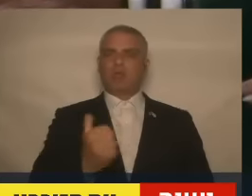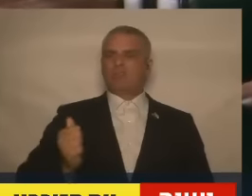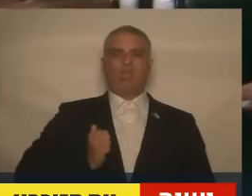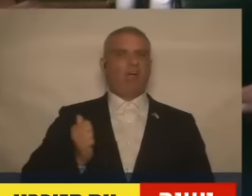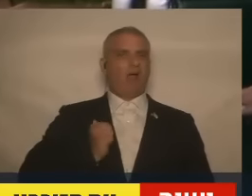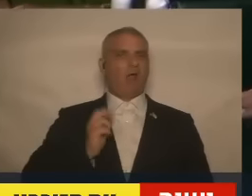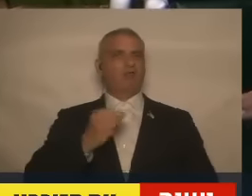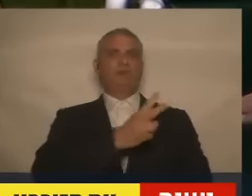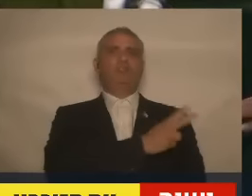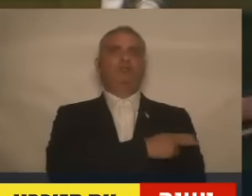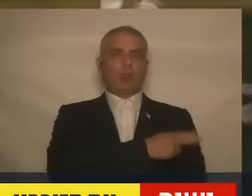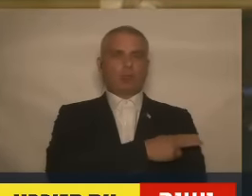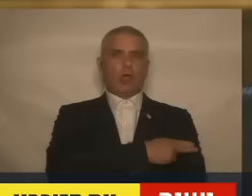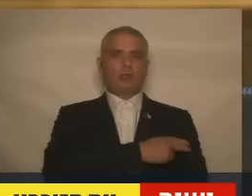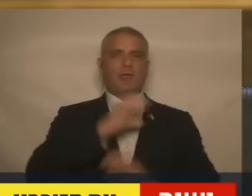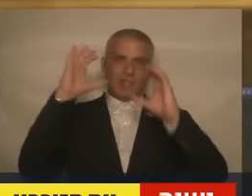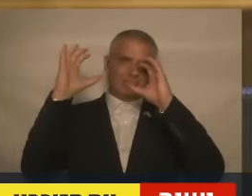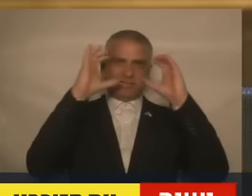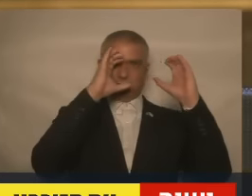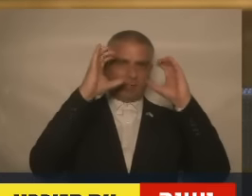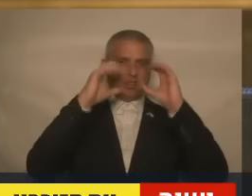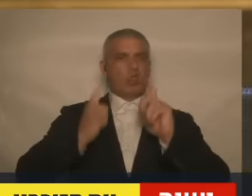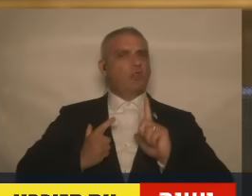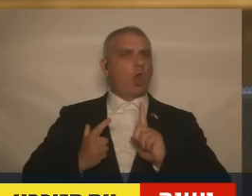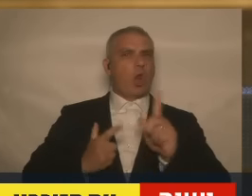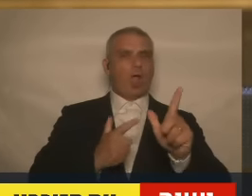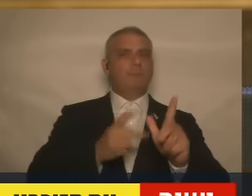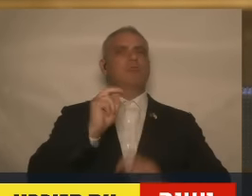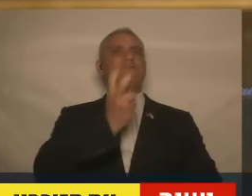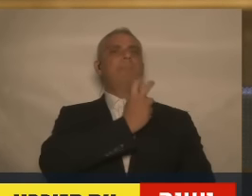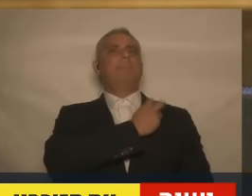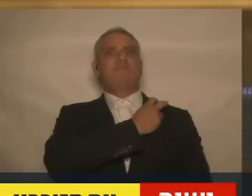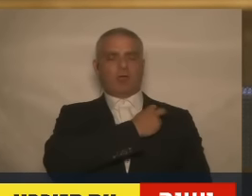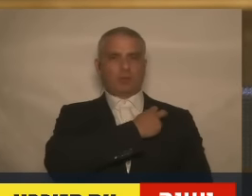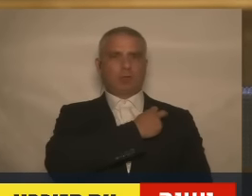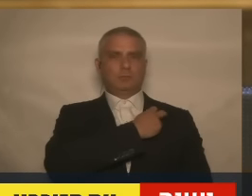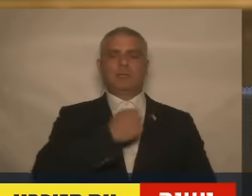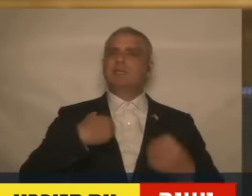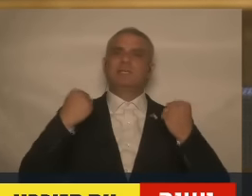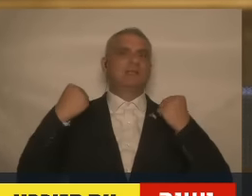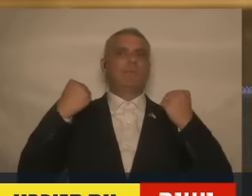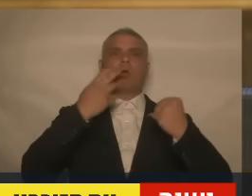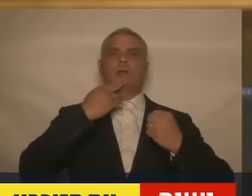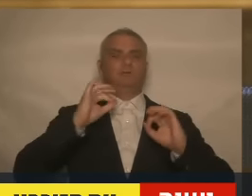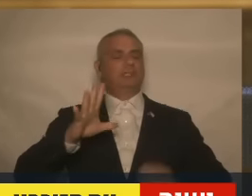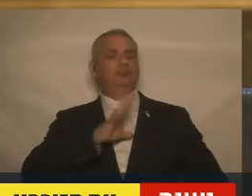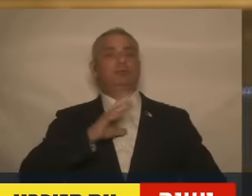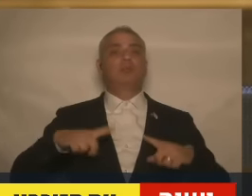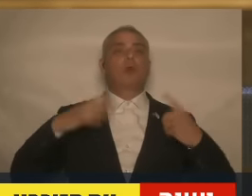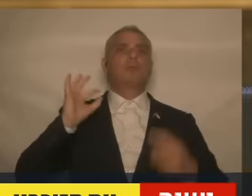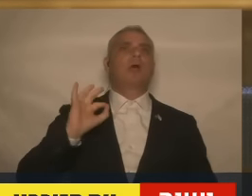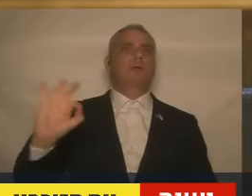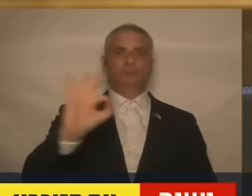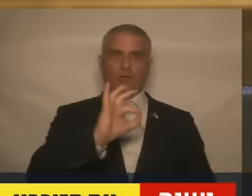חיילות ושוטרות, תצפיתניות, לוחמות ומפקדות, גיבורות ישראל שחרפו את